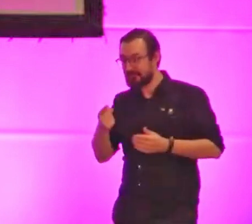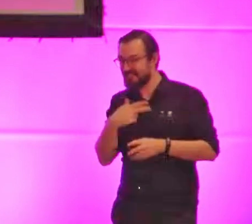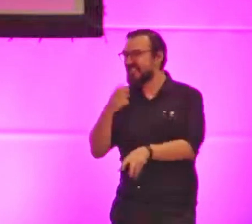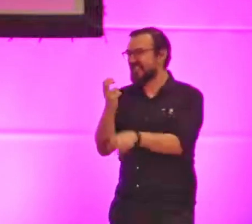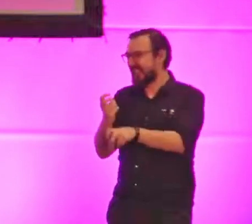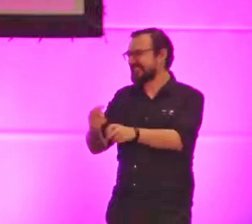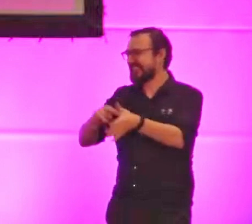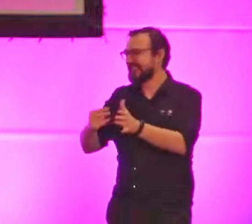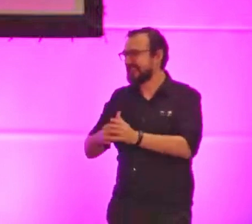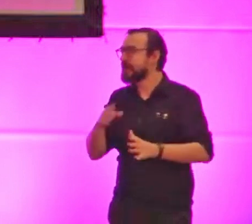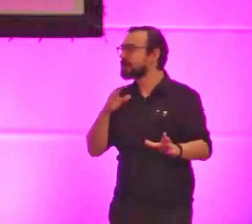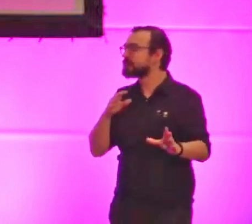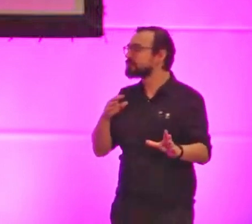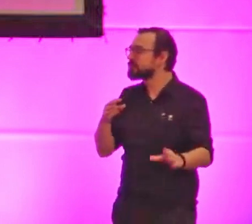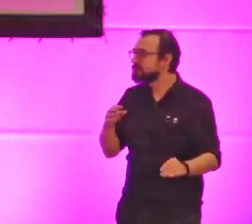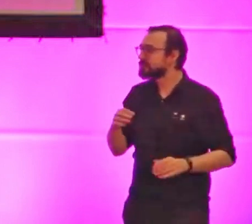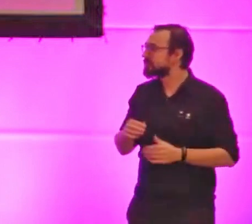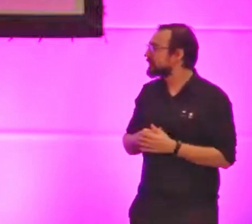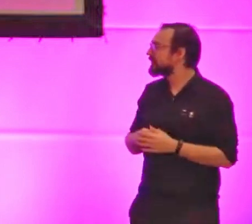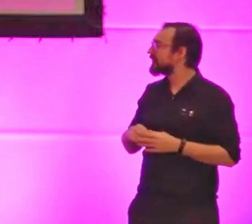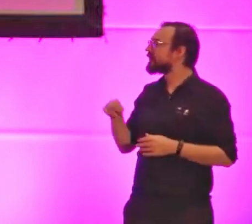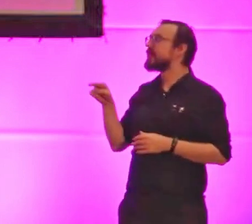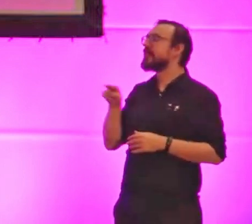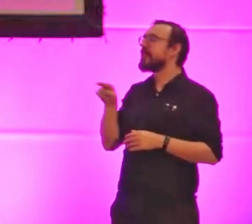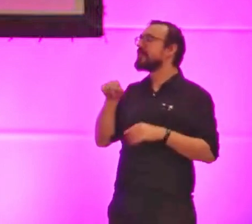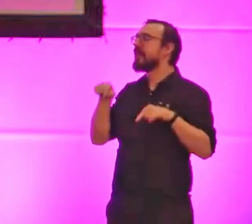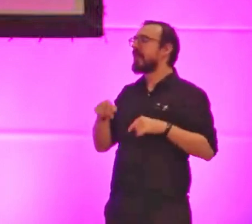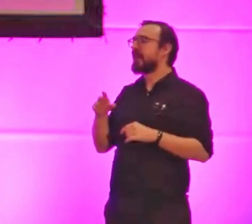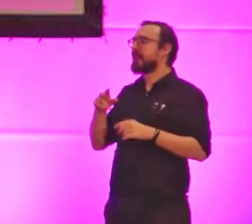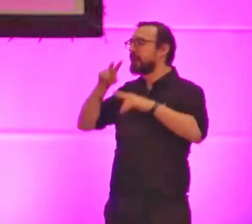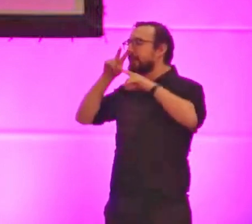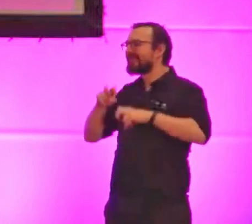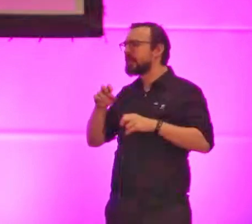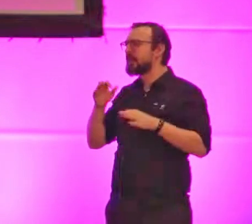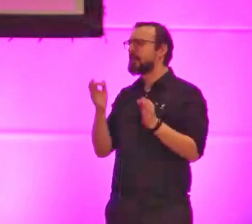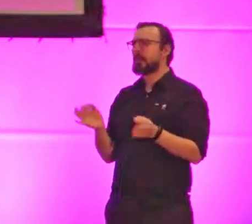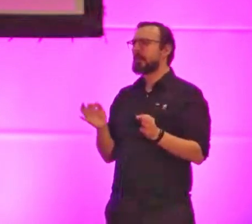Vi testar tekniken. Ja. När den här utredningen,